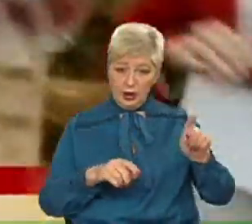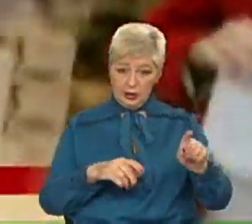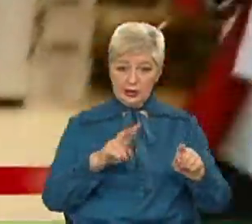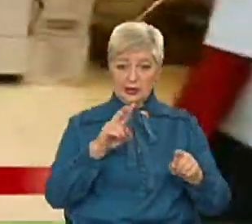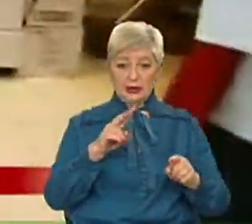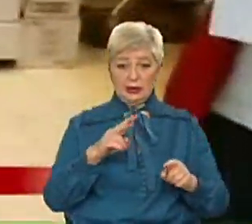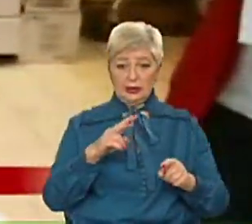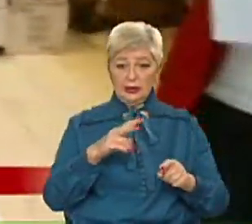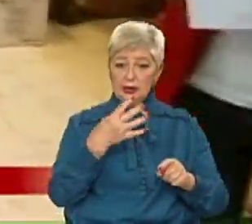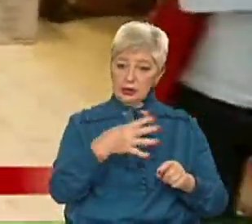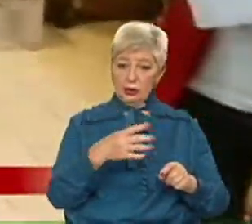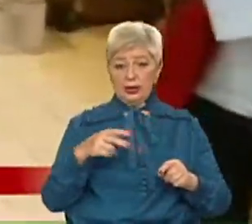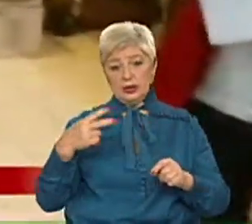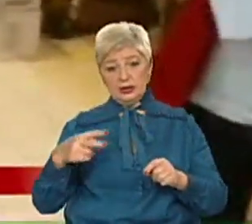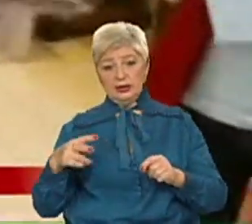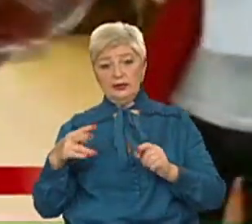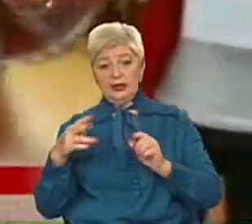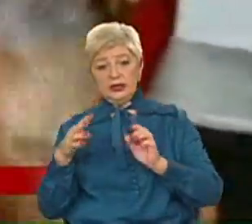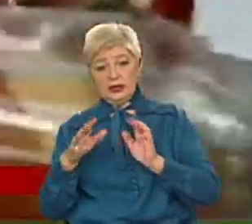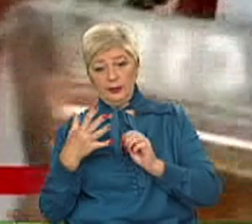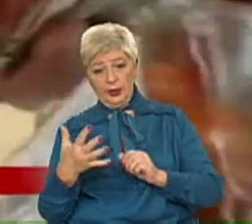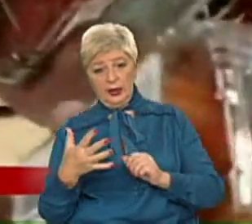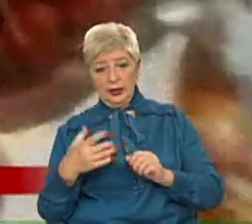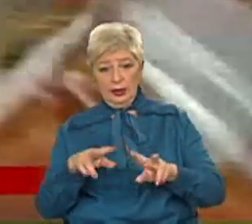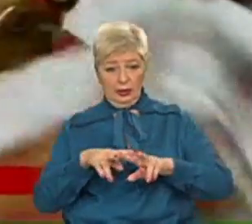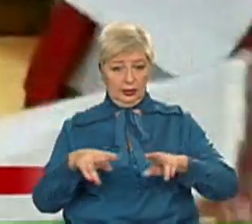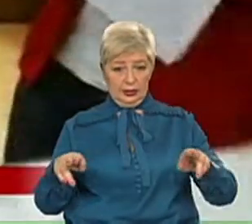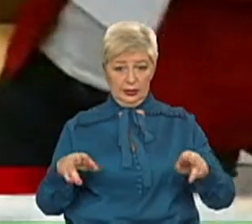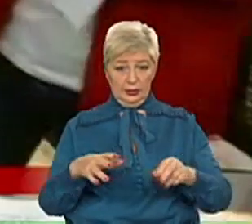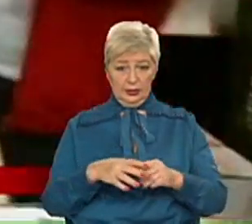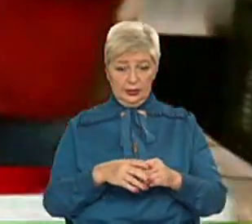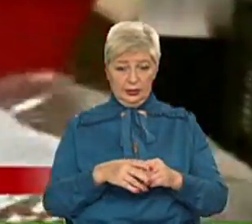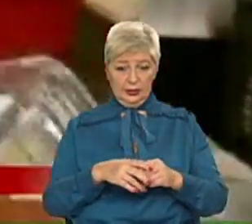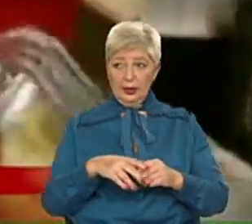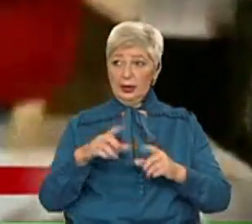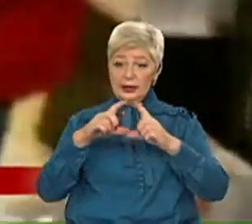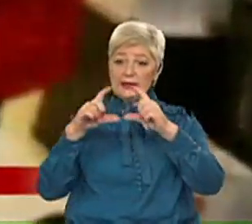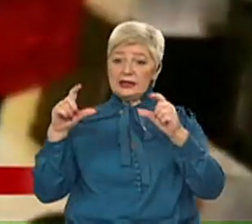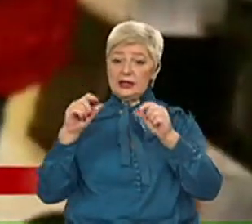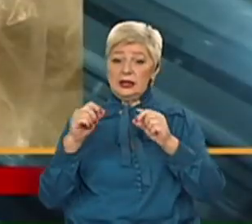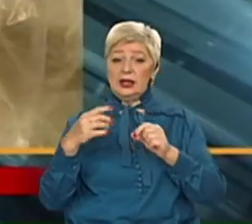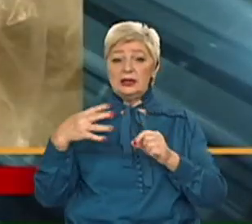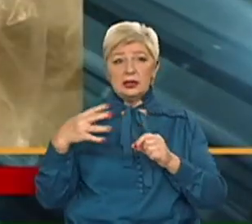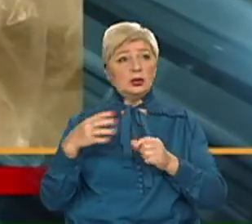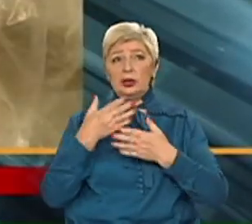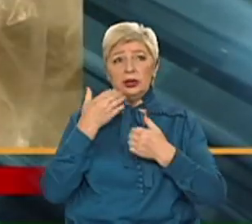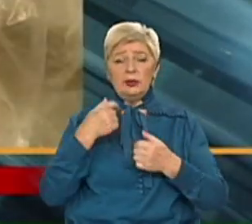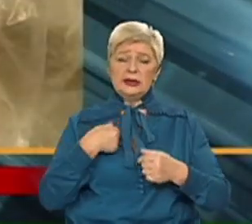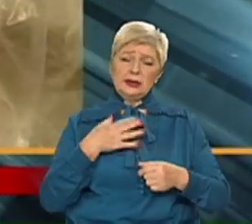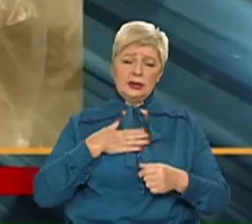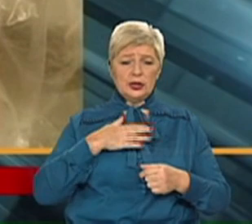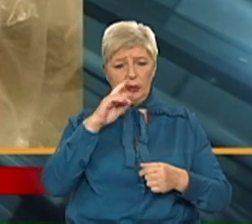оці помідори коштують 40 гривень. А дивіться, у них однакова пакування. Ні, не однакова. Цінника за 40 немає там, і це наша помилка.